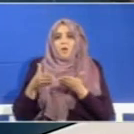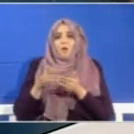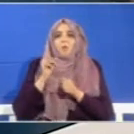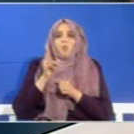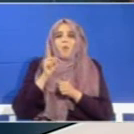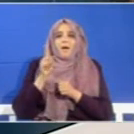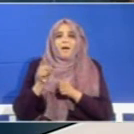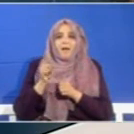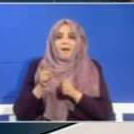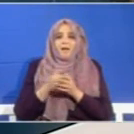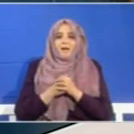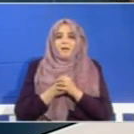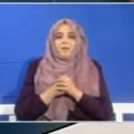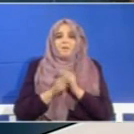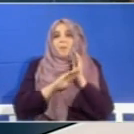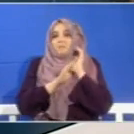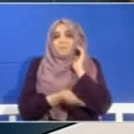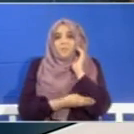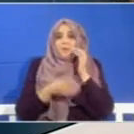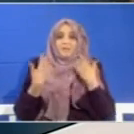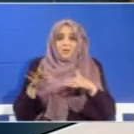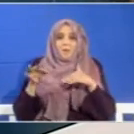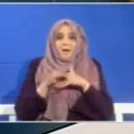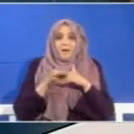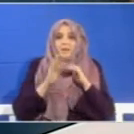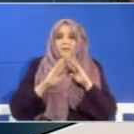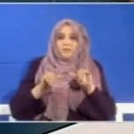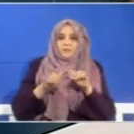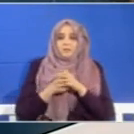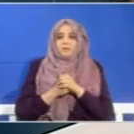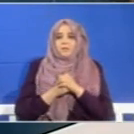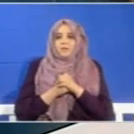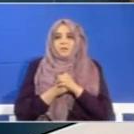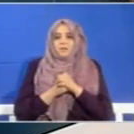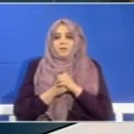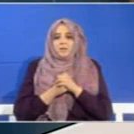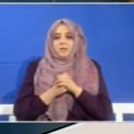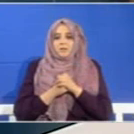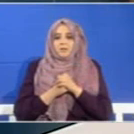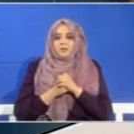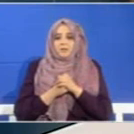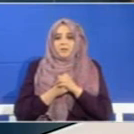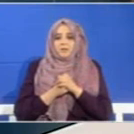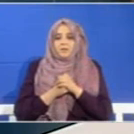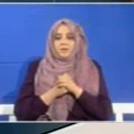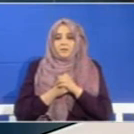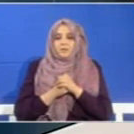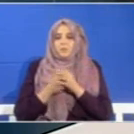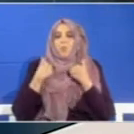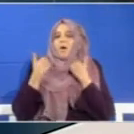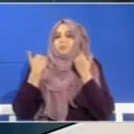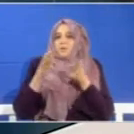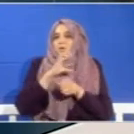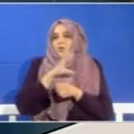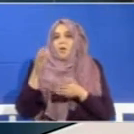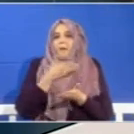وأنا متزوج ومطلق. كل خطرة تقول لي سيد أحمد أنت دير لي حاجة في الآخر، دير لي حاجة دير لي حاجة. أعطيتها